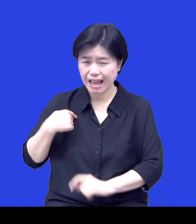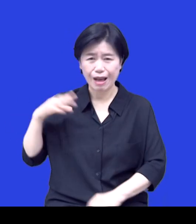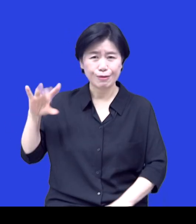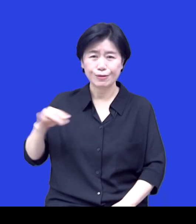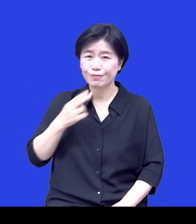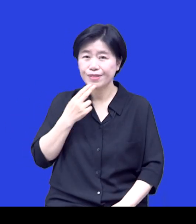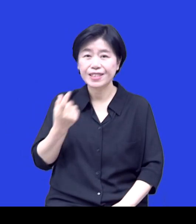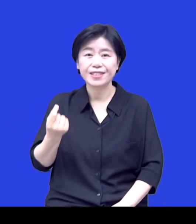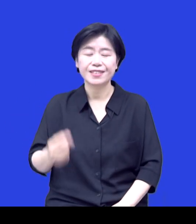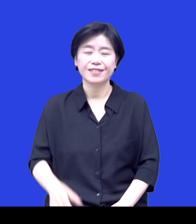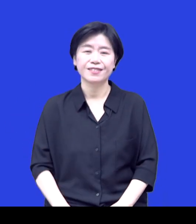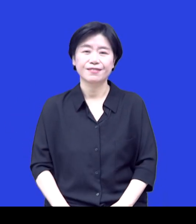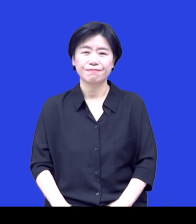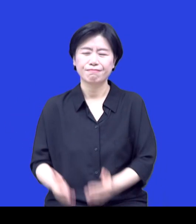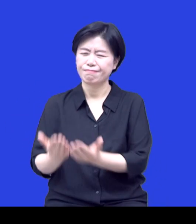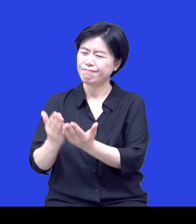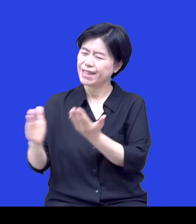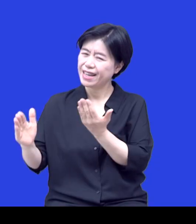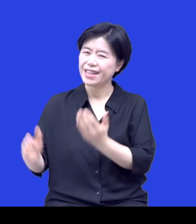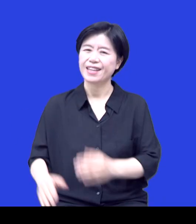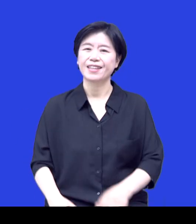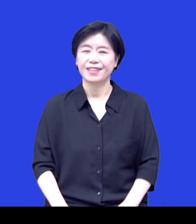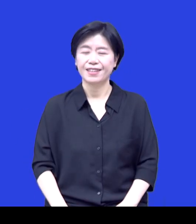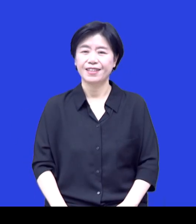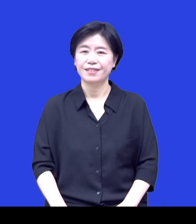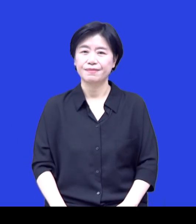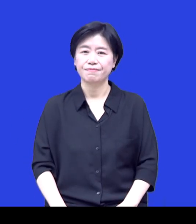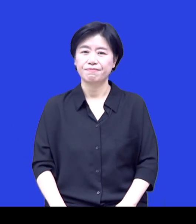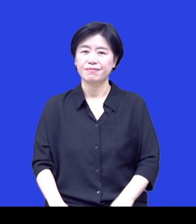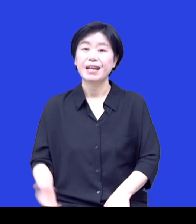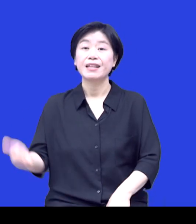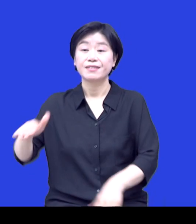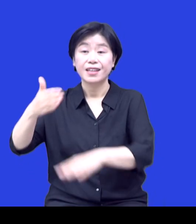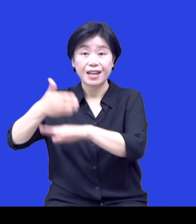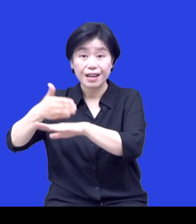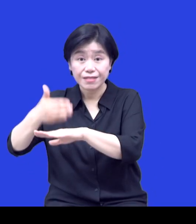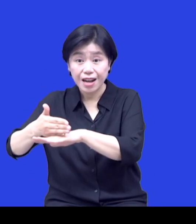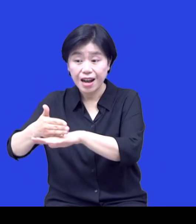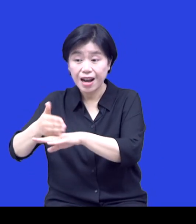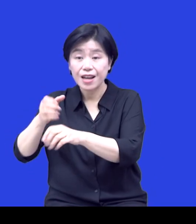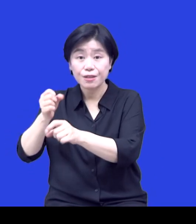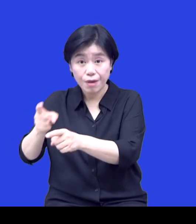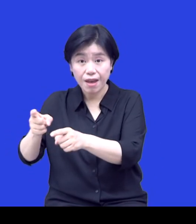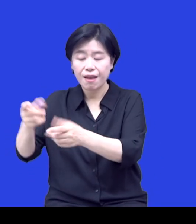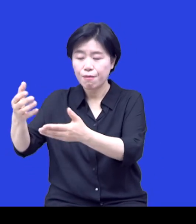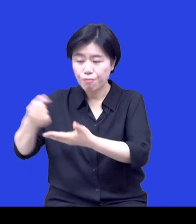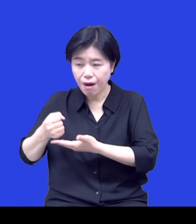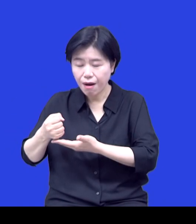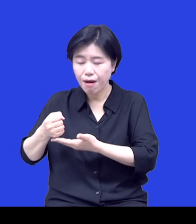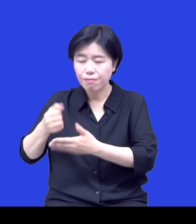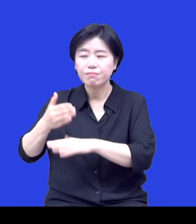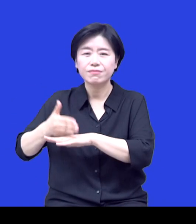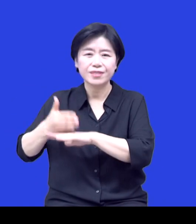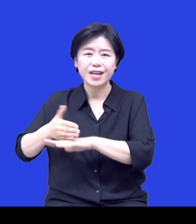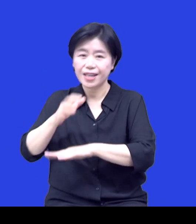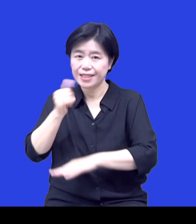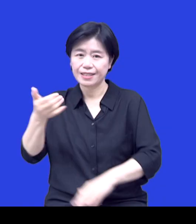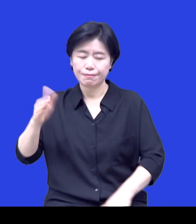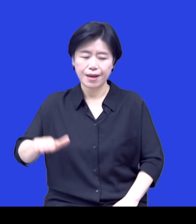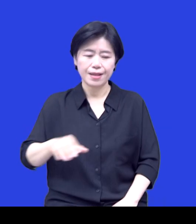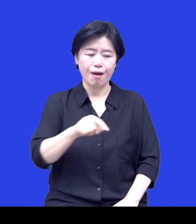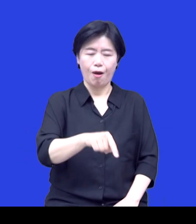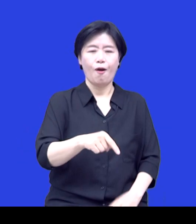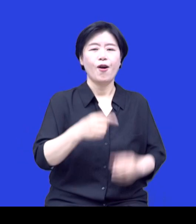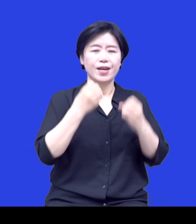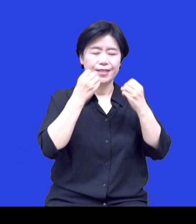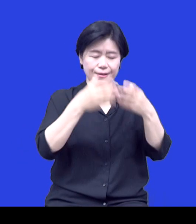생각했고 온누리교회에서는 그런 자리를 주셔서 감사하게 한 거지만 네. 개척교회를 하니까 다시 백투 그 이민교회